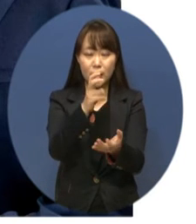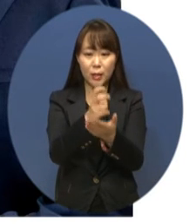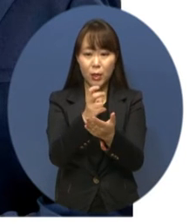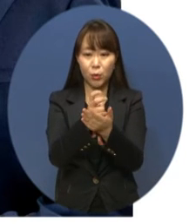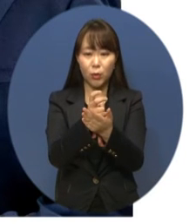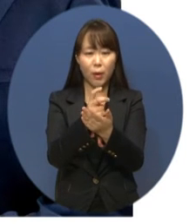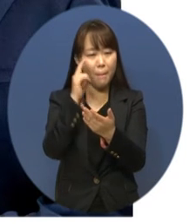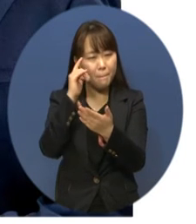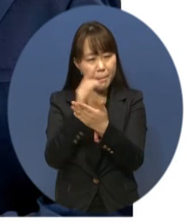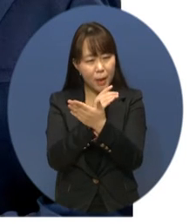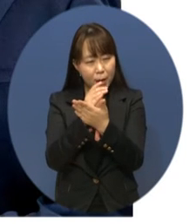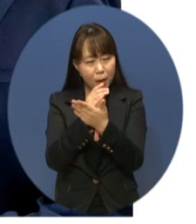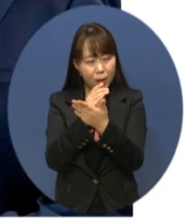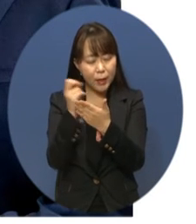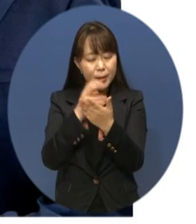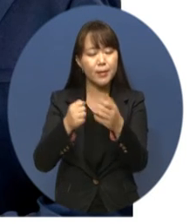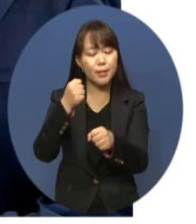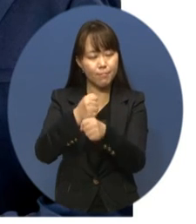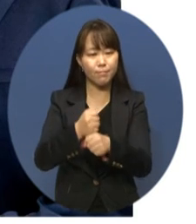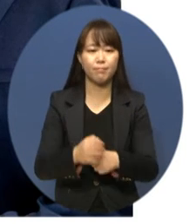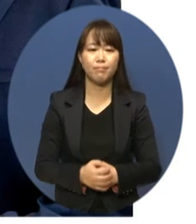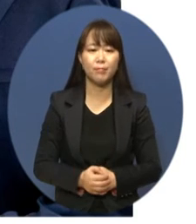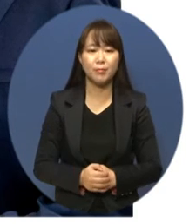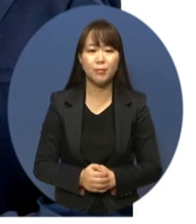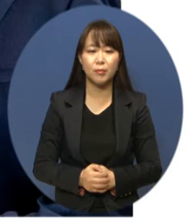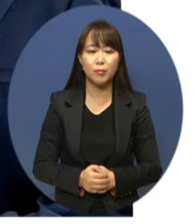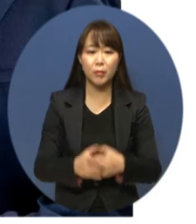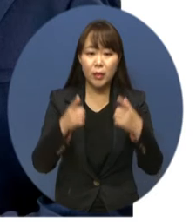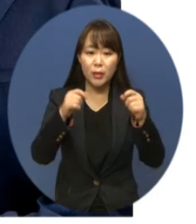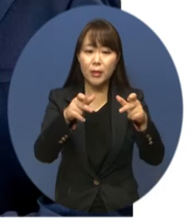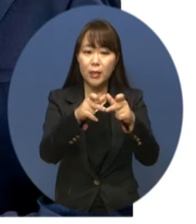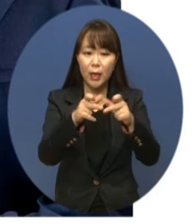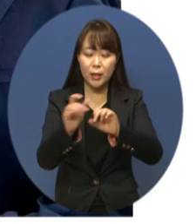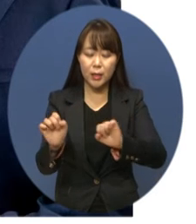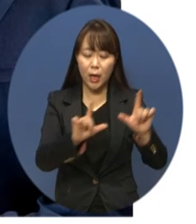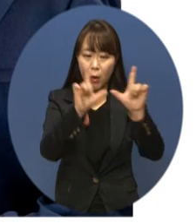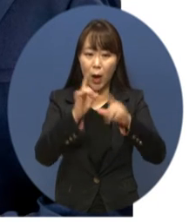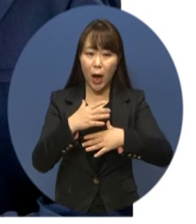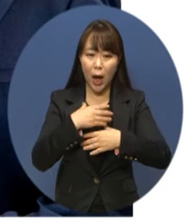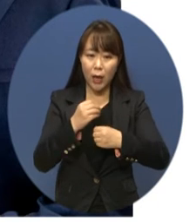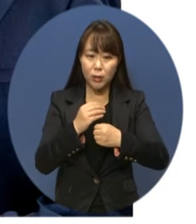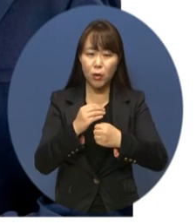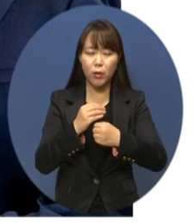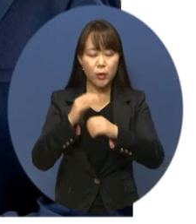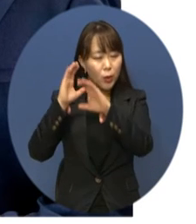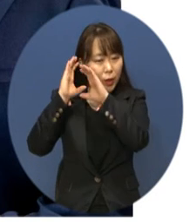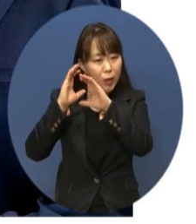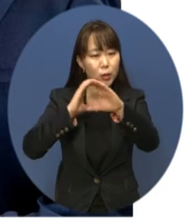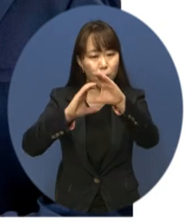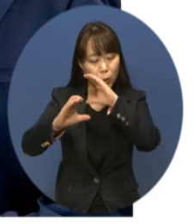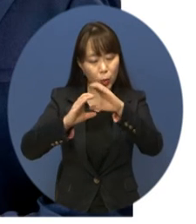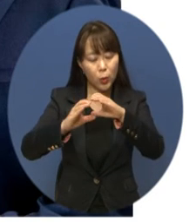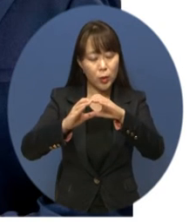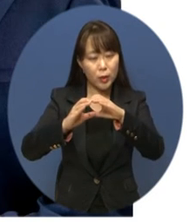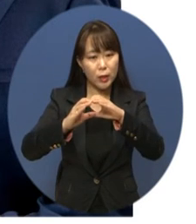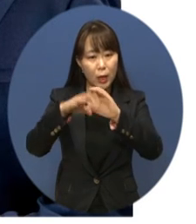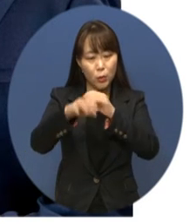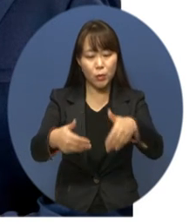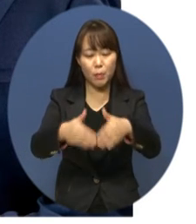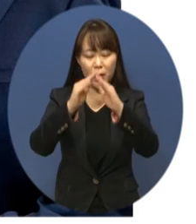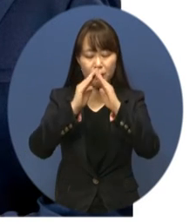제 도입한다는 설명입니다 이와 함께 장애인 생활안정 의 귀기울이는 소통 창구가 신설